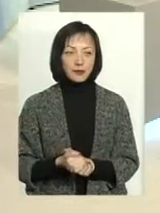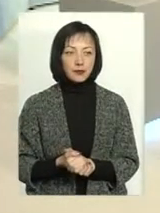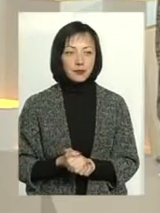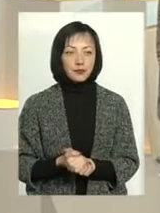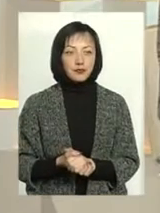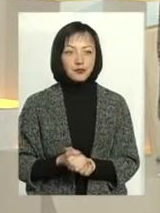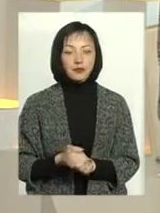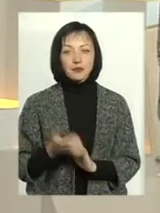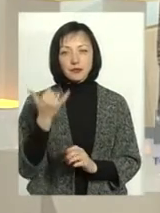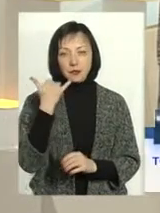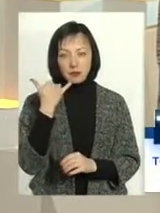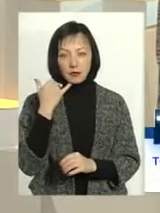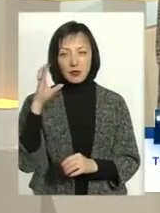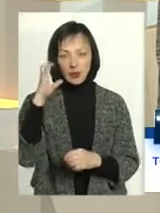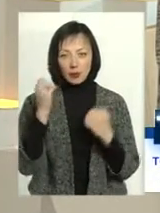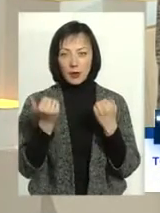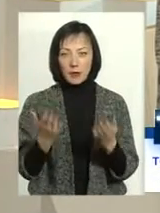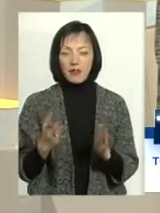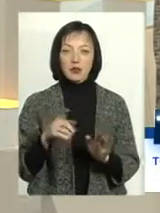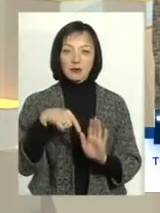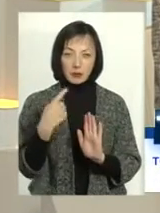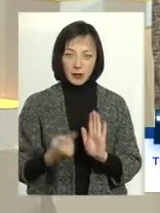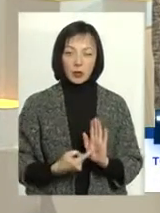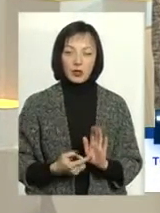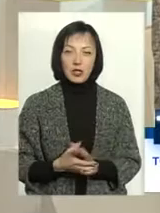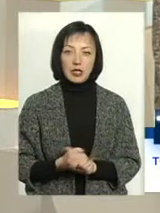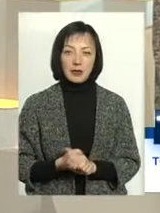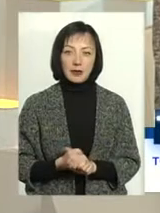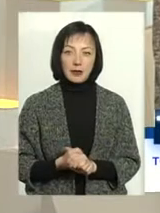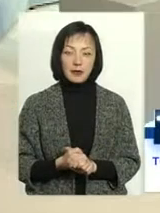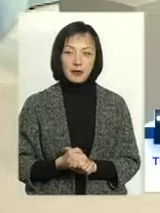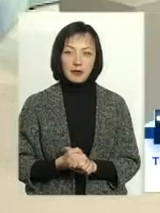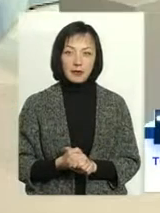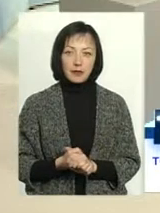відповідь. 61 90 60. Слухаємо вас. Говоріть, будь ласка.